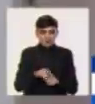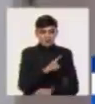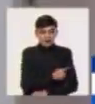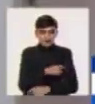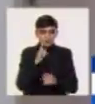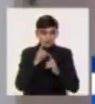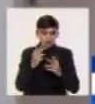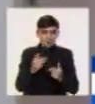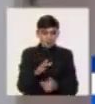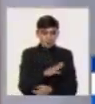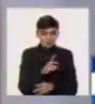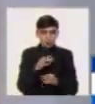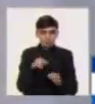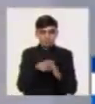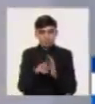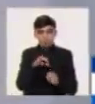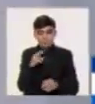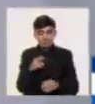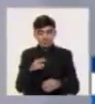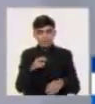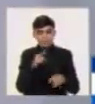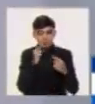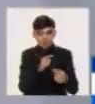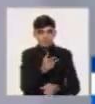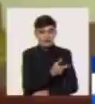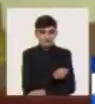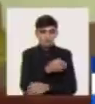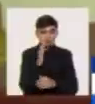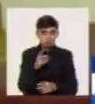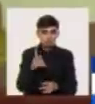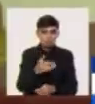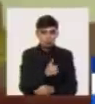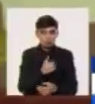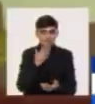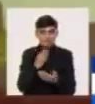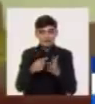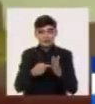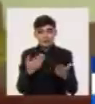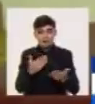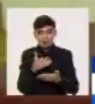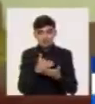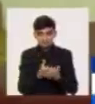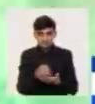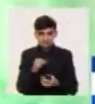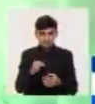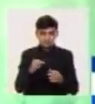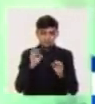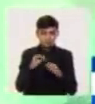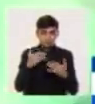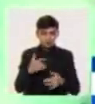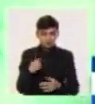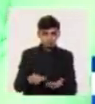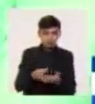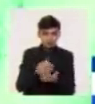жиын өткенін растады. Алайда онда тек ковидке қарсы вакцина салуға болатын азаматтар қандай талаптарға сай болуы керектігі жайлы айтылды